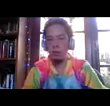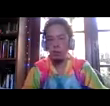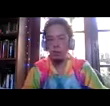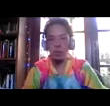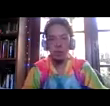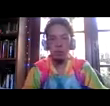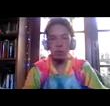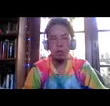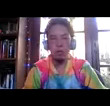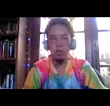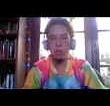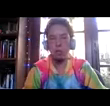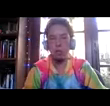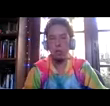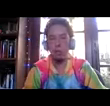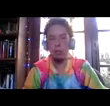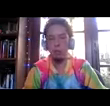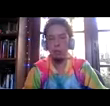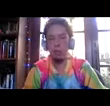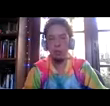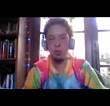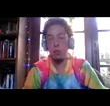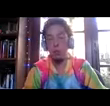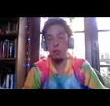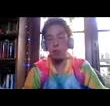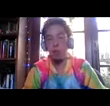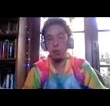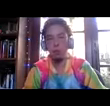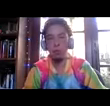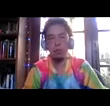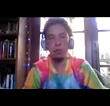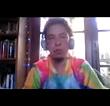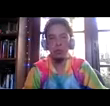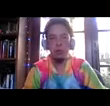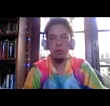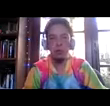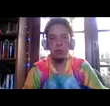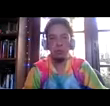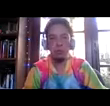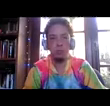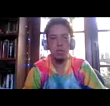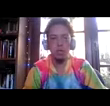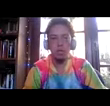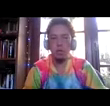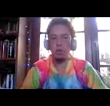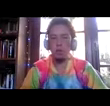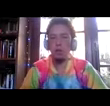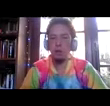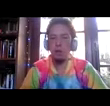atteint l'aval d'un accès des personnes trans pour le travail